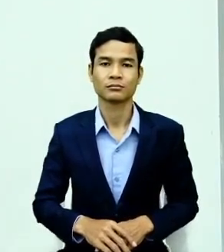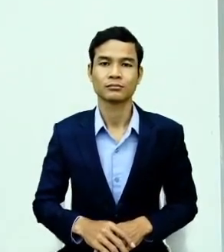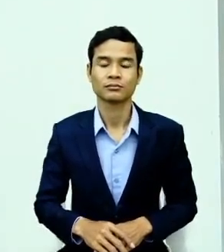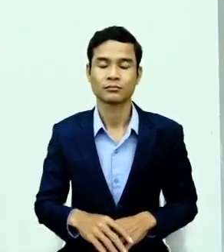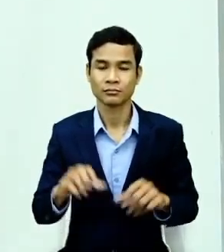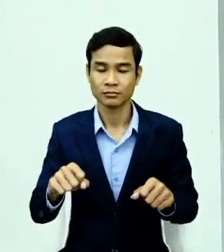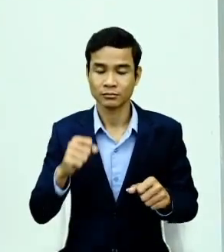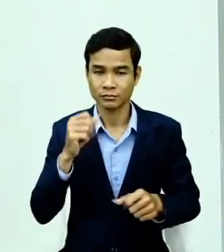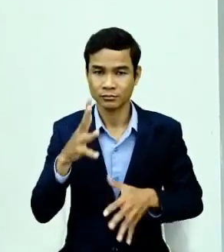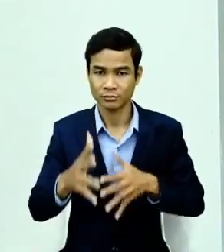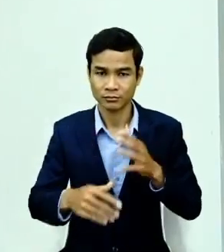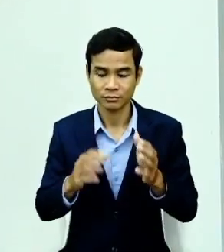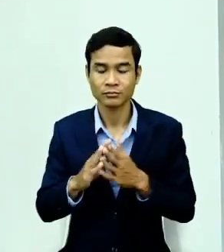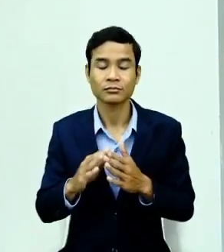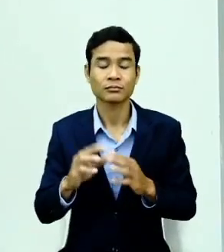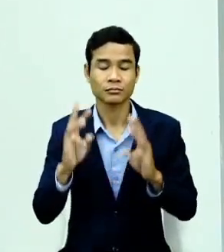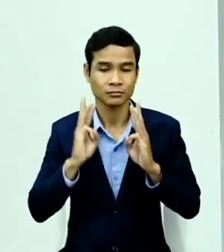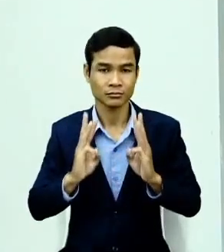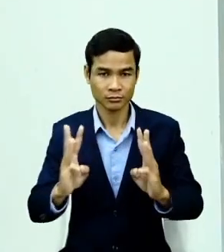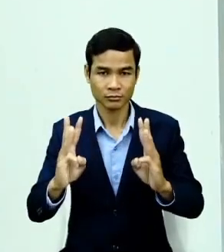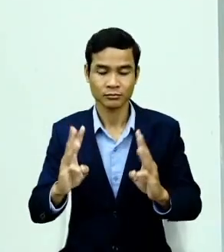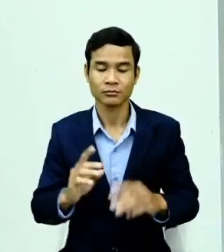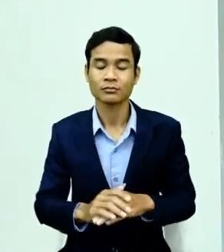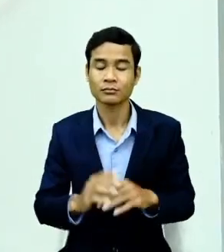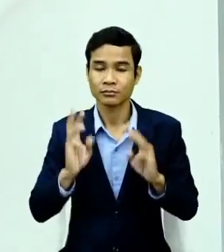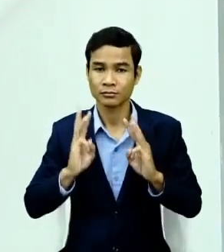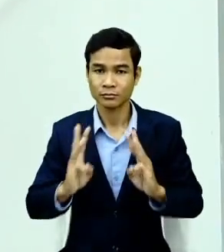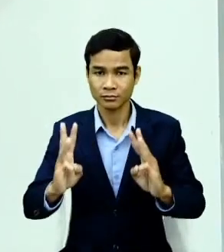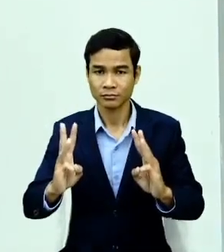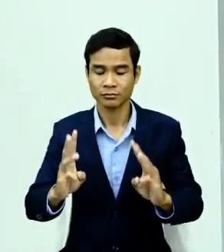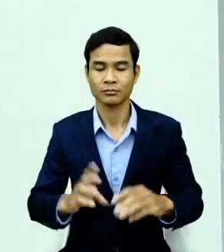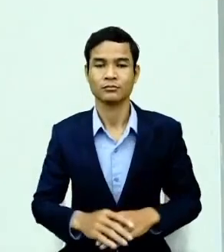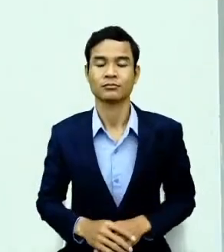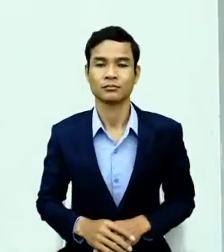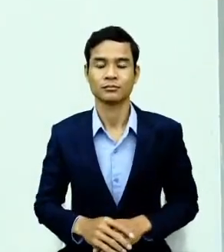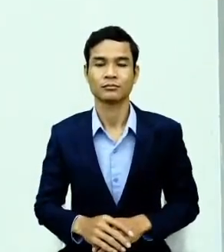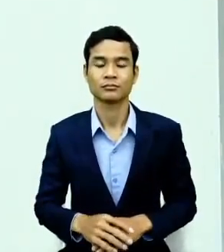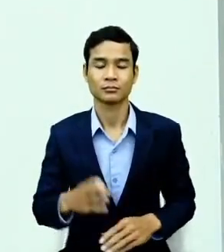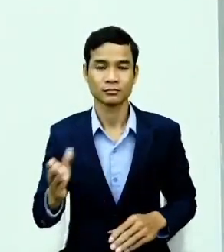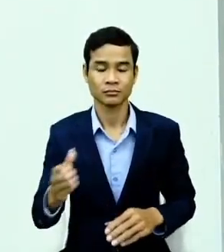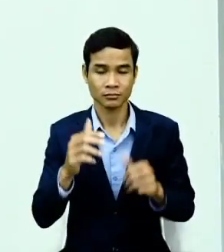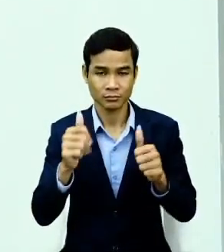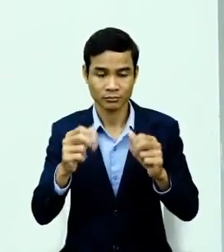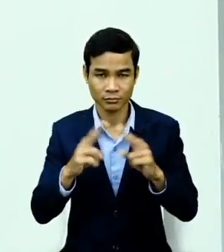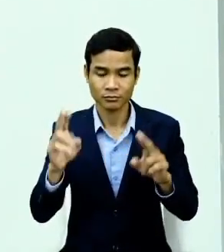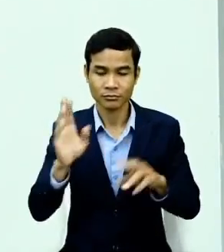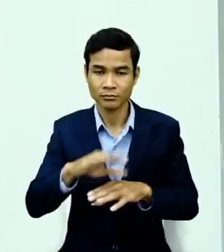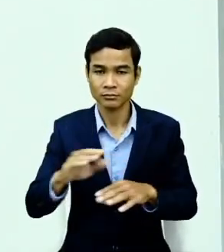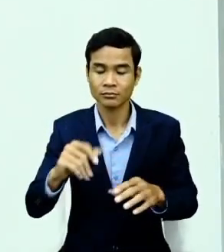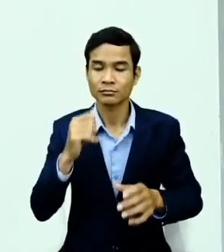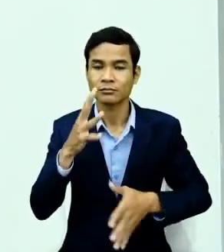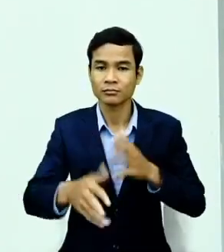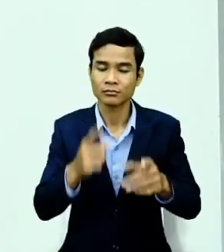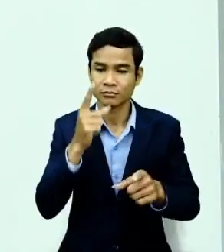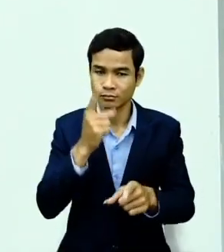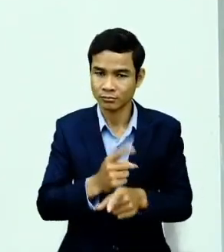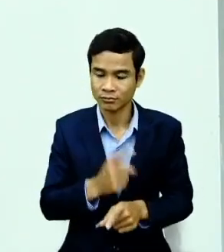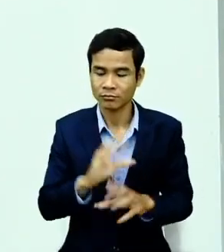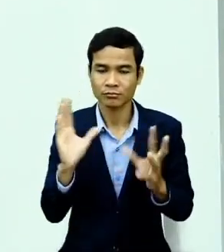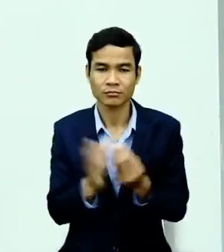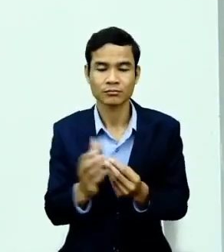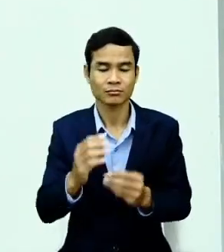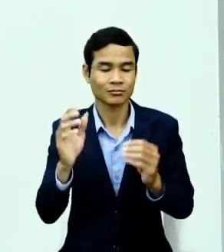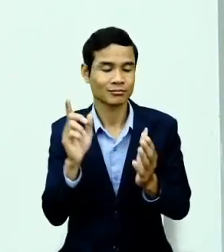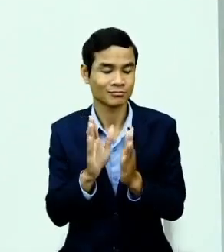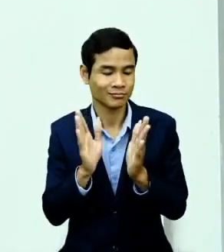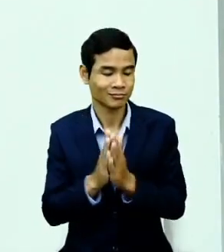Chà ăn thái dốt dùl. Dốt dùl. Chà là ơn á. Con bàn ăn bàn trâm trời từng ạc ní. Thế ta chà